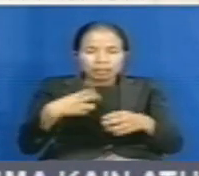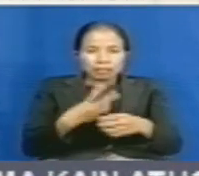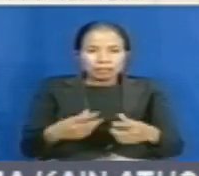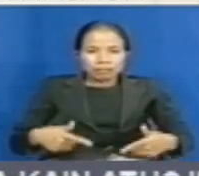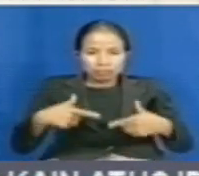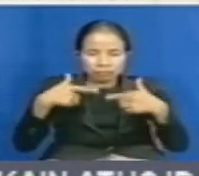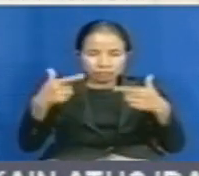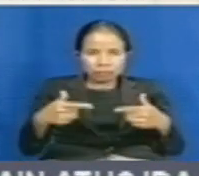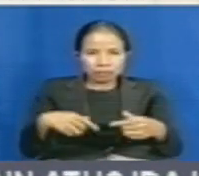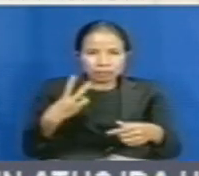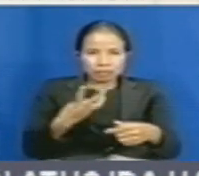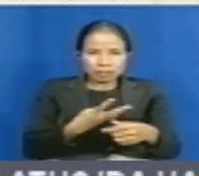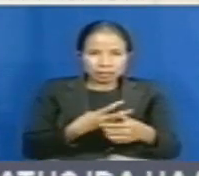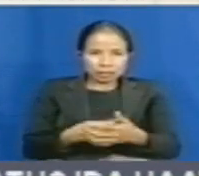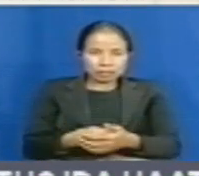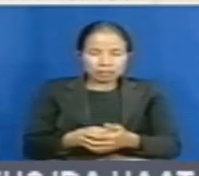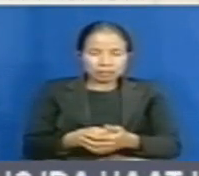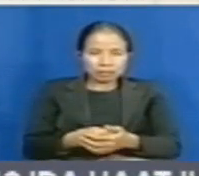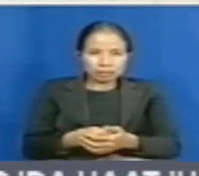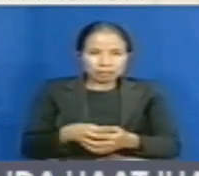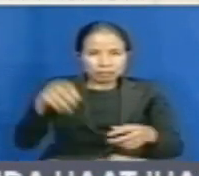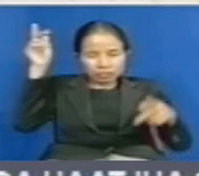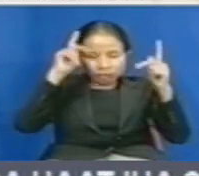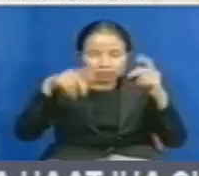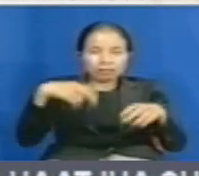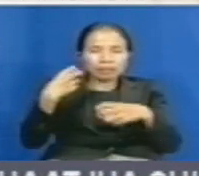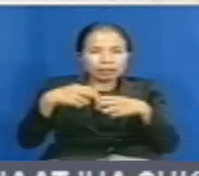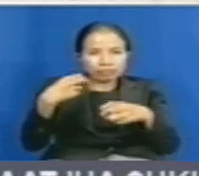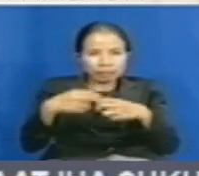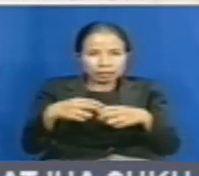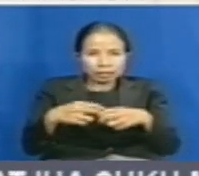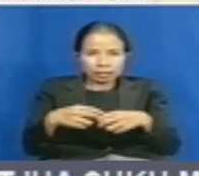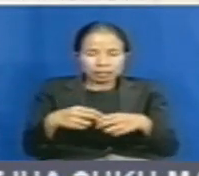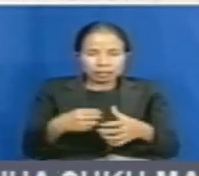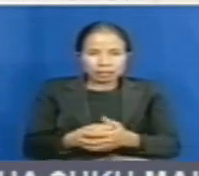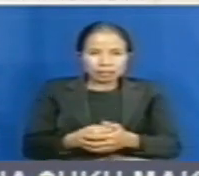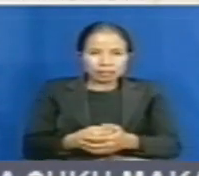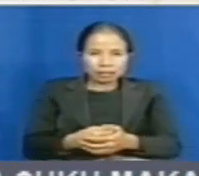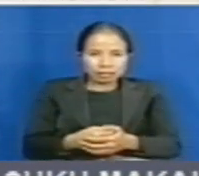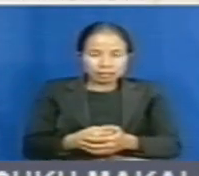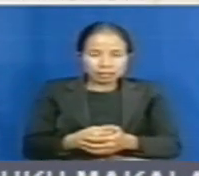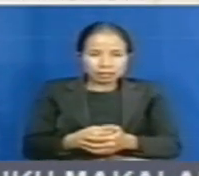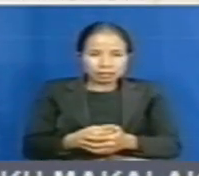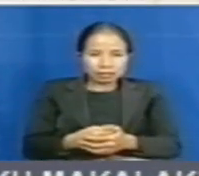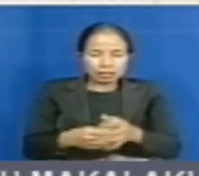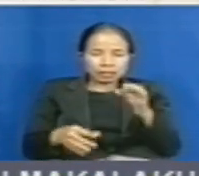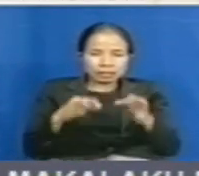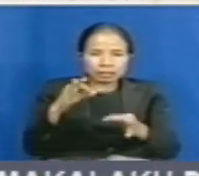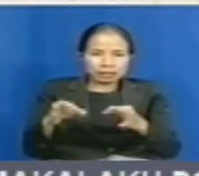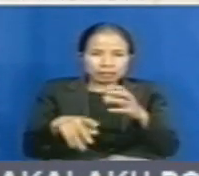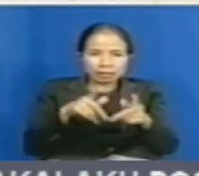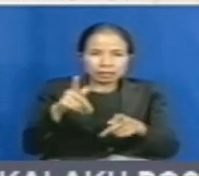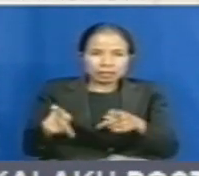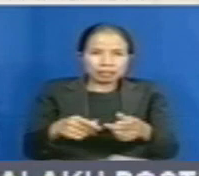lor-lor, ita nia rutina. No atrapaya aparentemente tranquilidade, mas se sedari